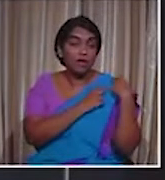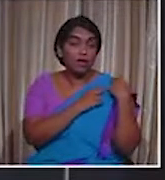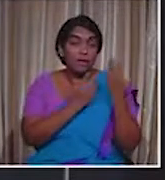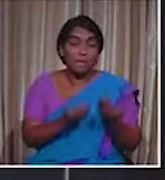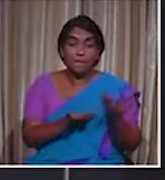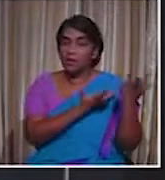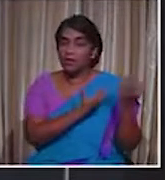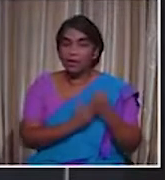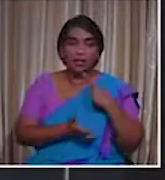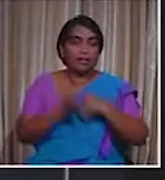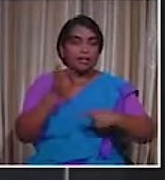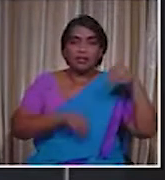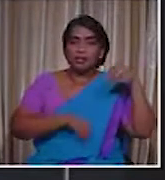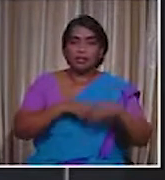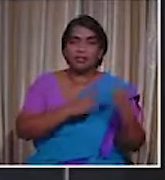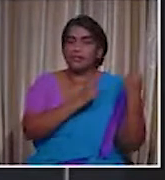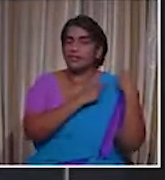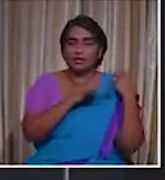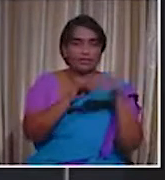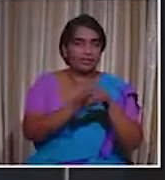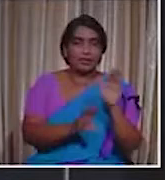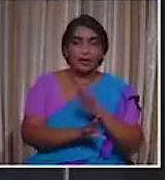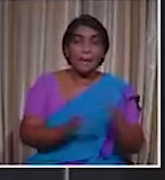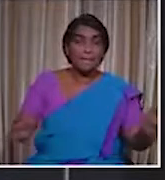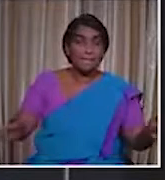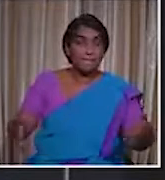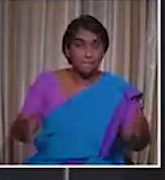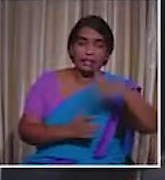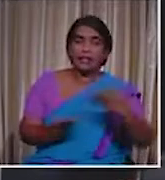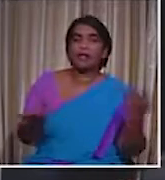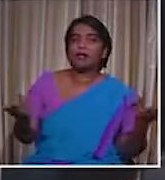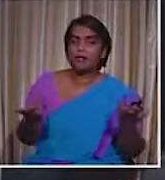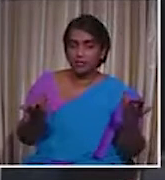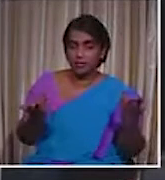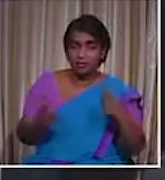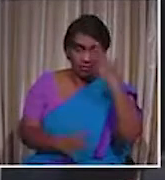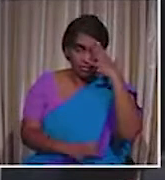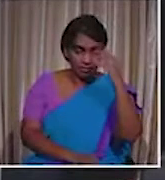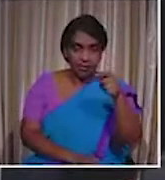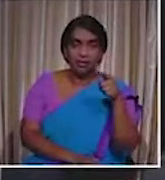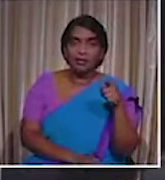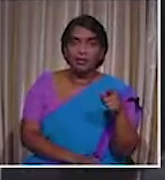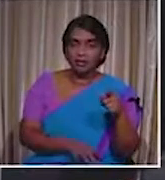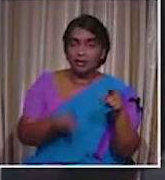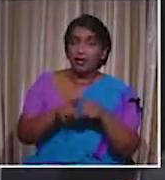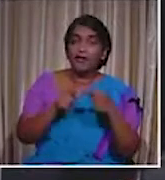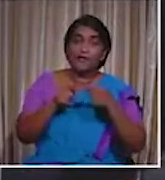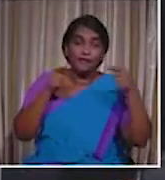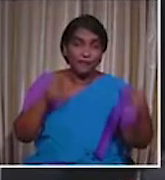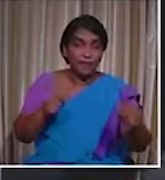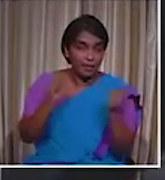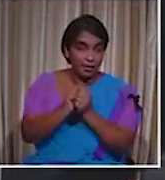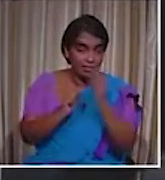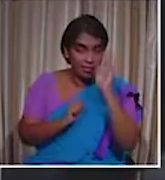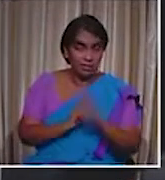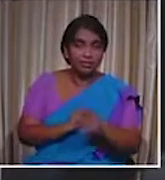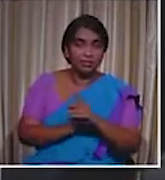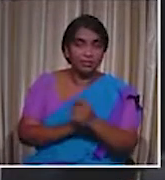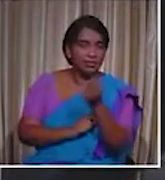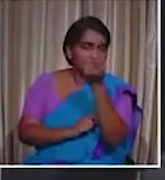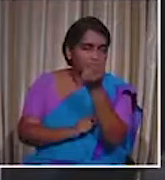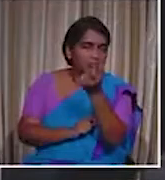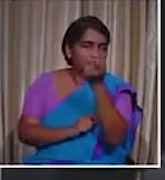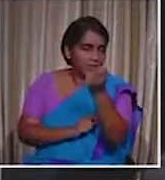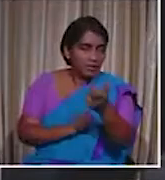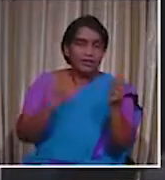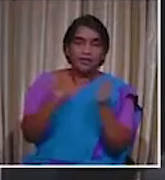රටේ දේශපාලනේ කර දියන්නේ නැහැ පෙරහැර යන ගොඩක් කුන් ඉන්නවා මතක තියාගන්න විපක්ෂයේ හැසිරීම අංශයක්